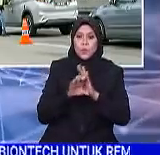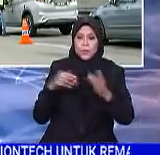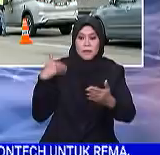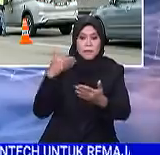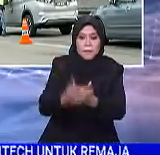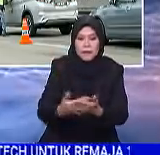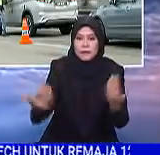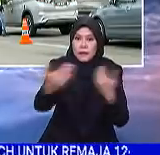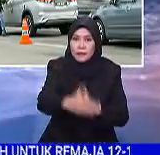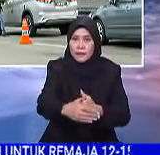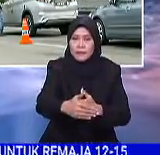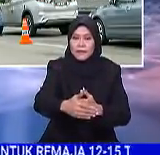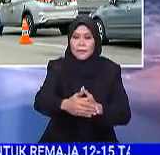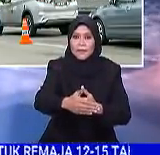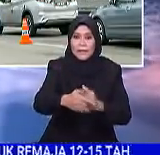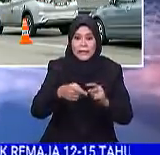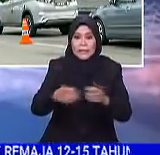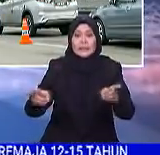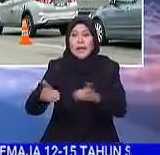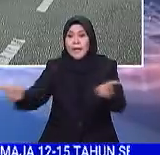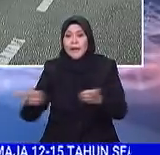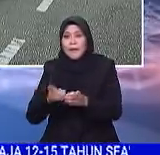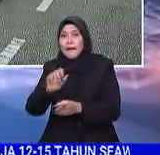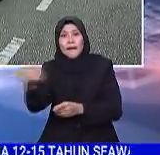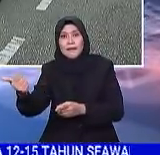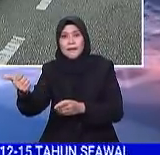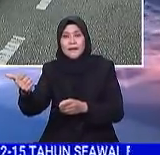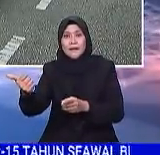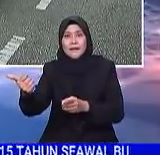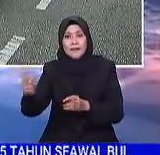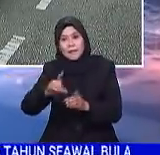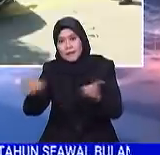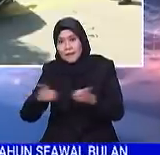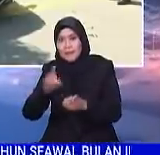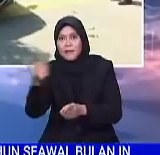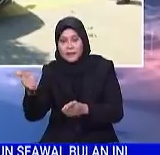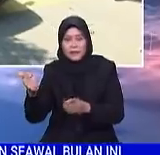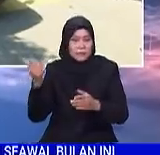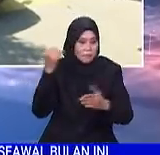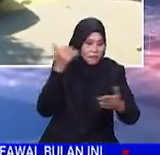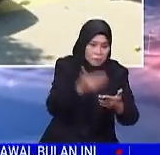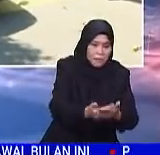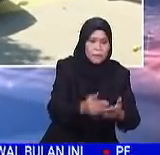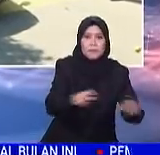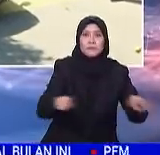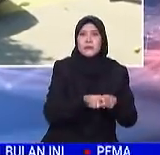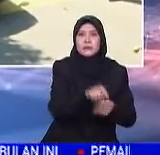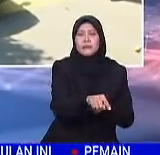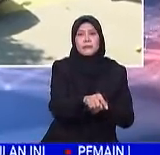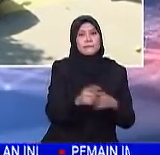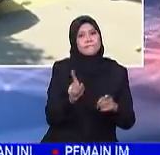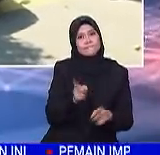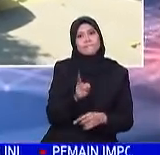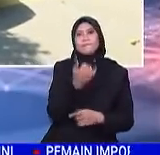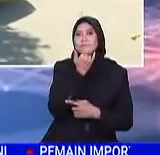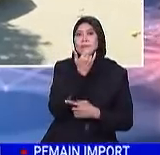Sekatan Jalan Raya dari daerah lain. Ya, dari daerah lain dan dah sampai. Maksudnya kesalahan